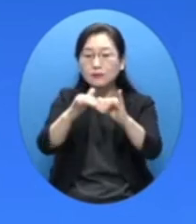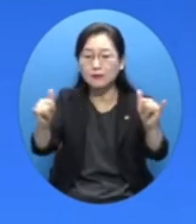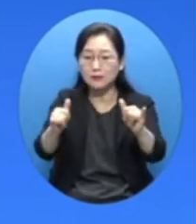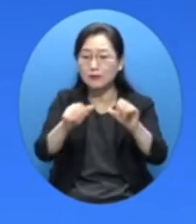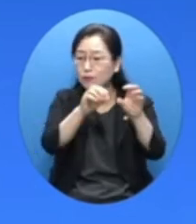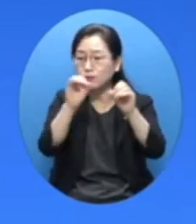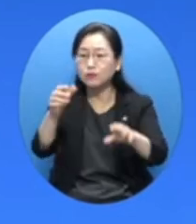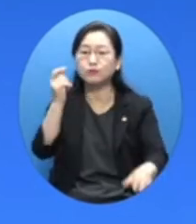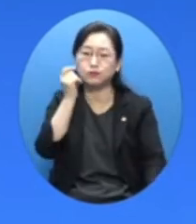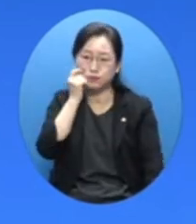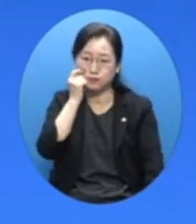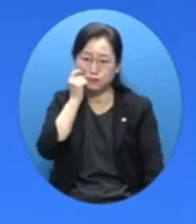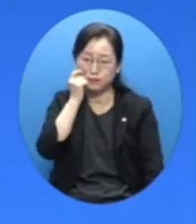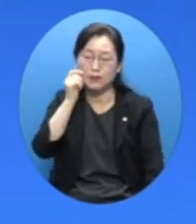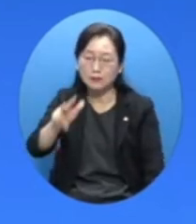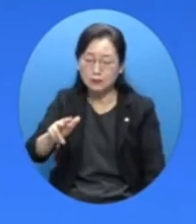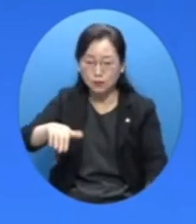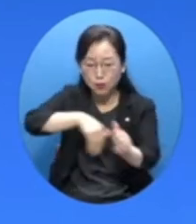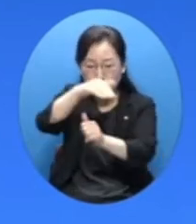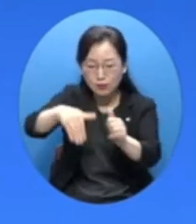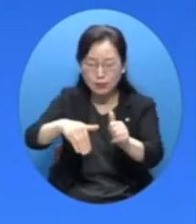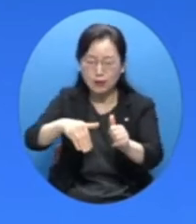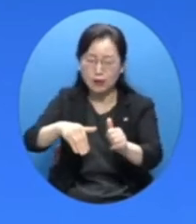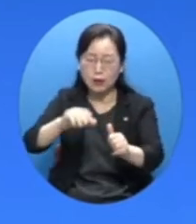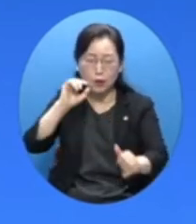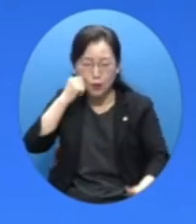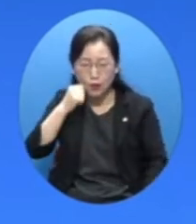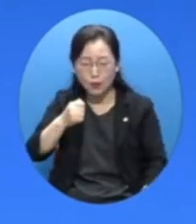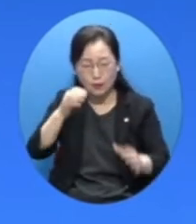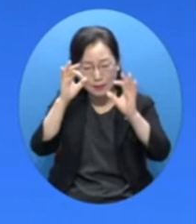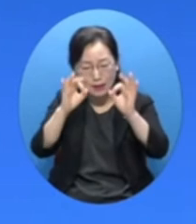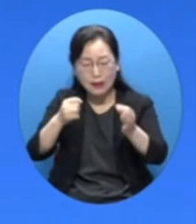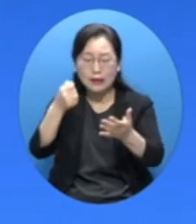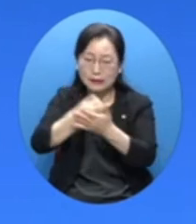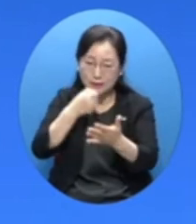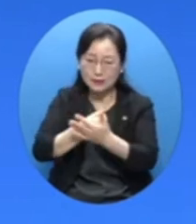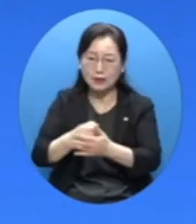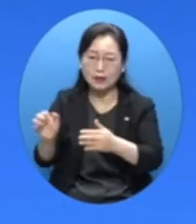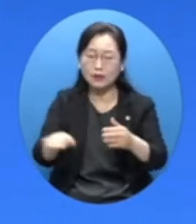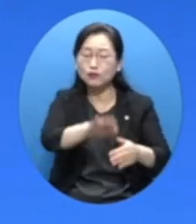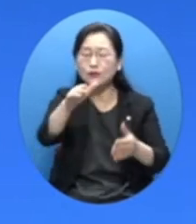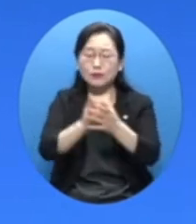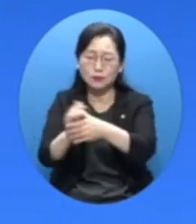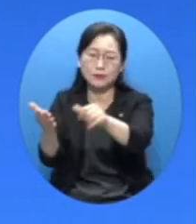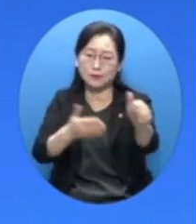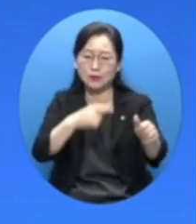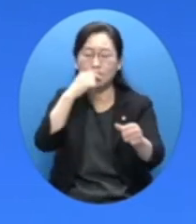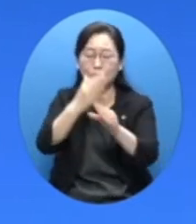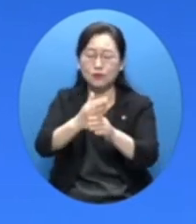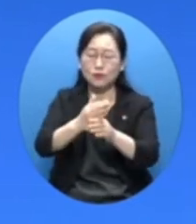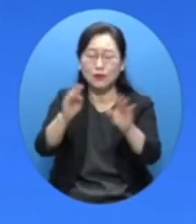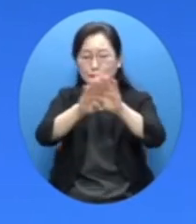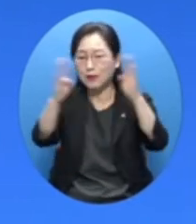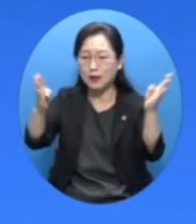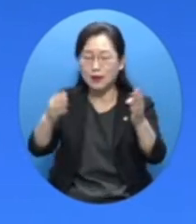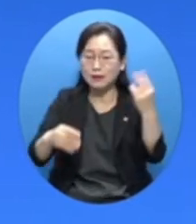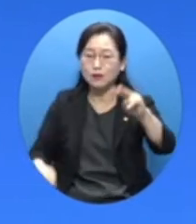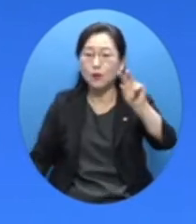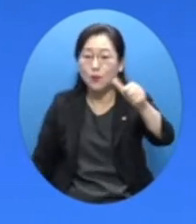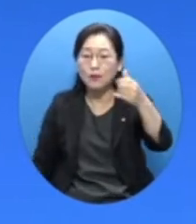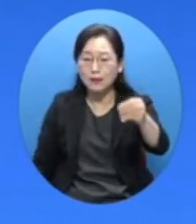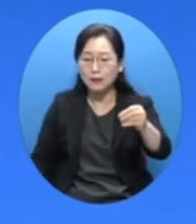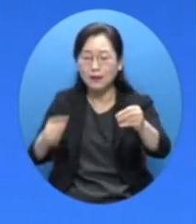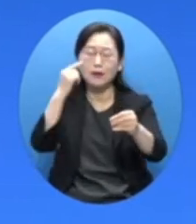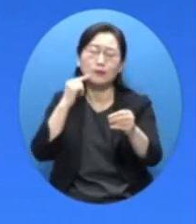이렇게 여러 가지 어려운 것은 너무나 안타깝습니다 우리가 기도해야 되는 것입니다 주여 북한의 문이 열려서 2천만명한